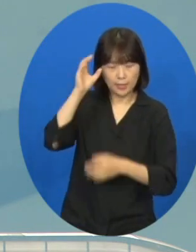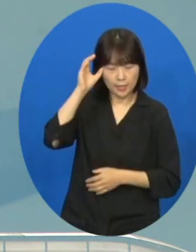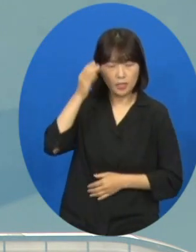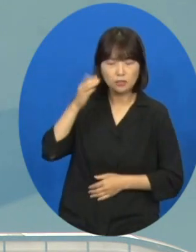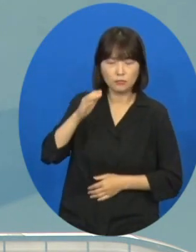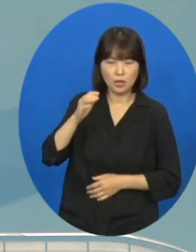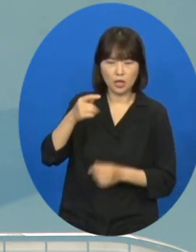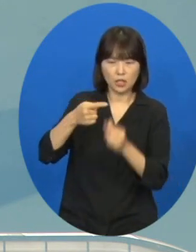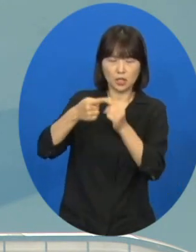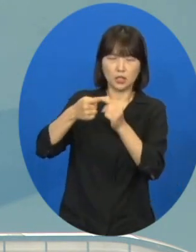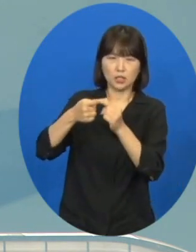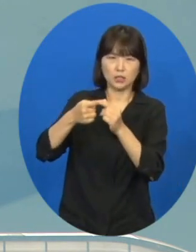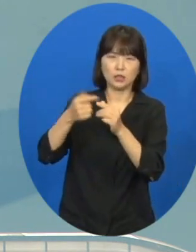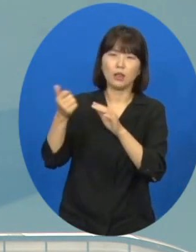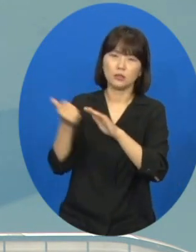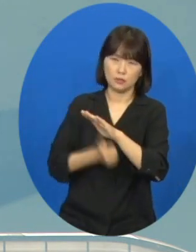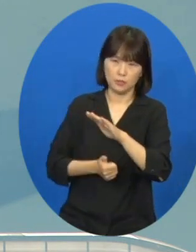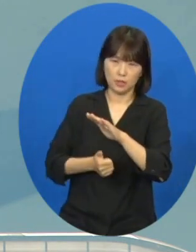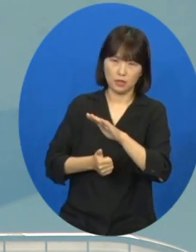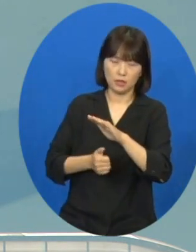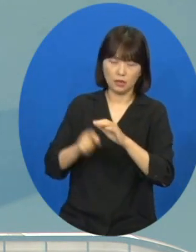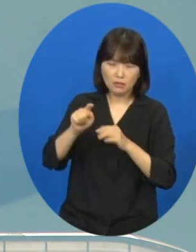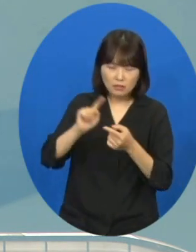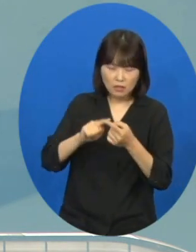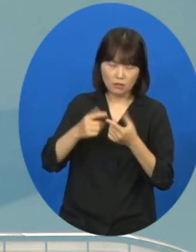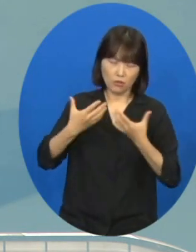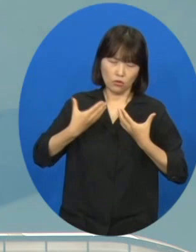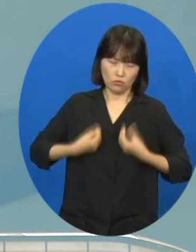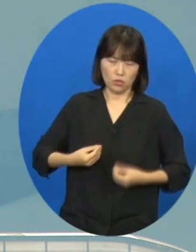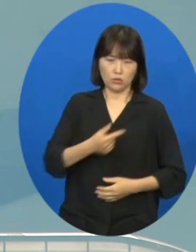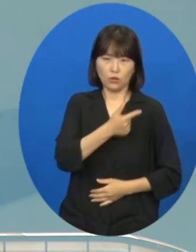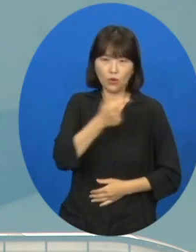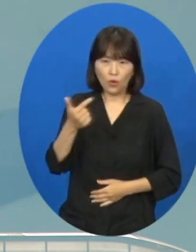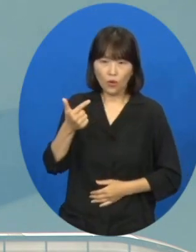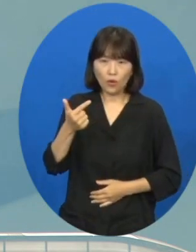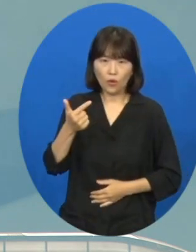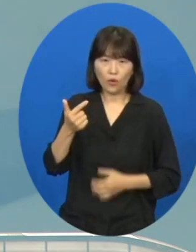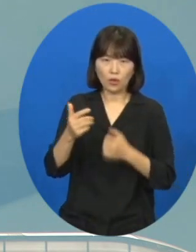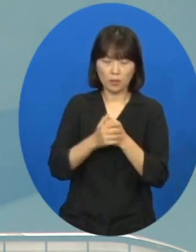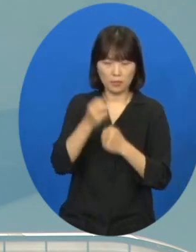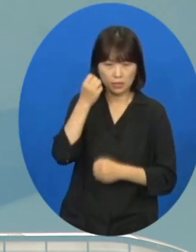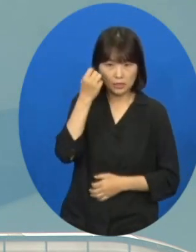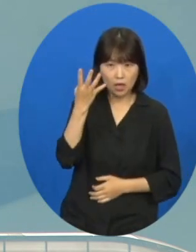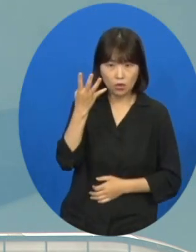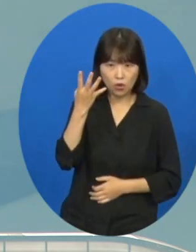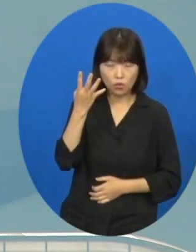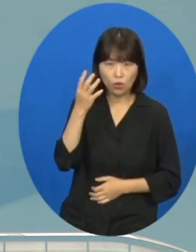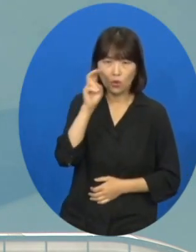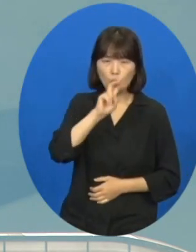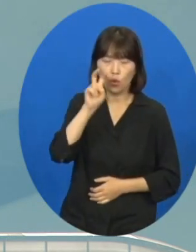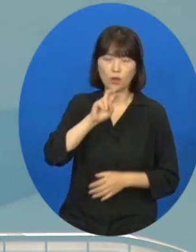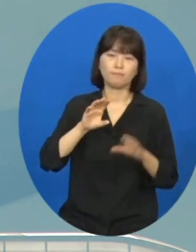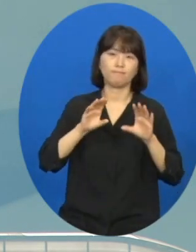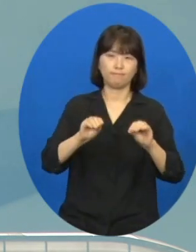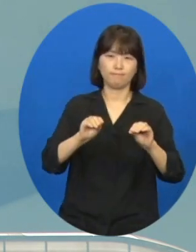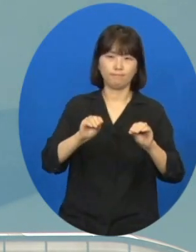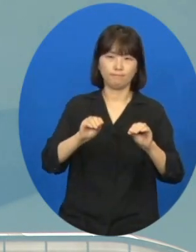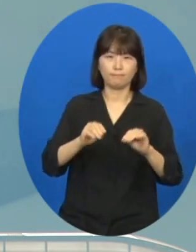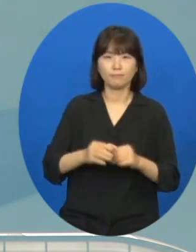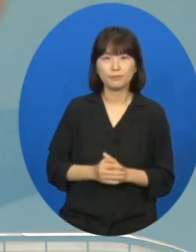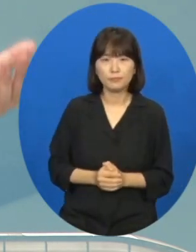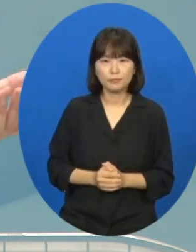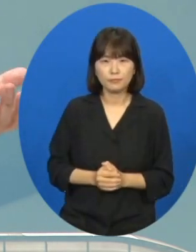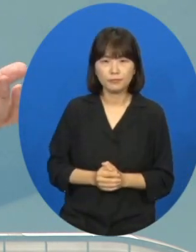못합니다. 그게 얼마나 좌절이 되었는지 한 4개월 정도 노래를 부르지